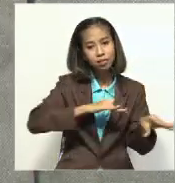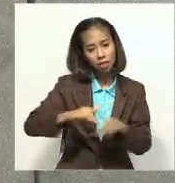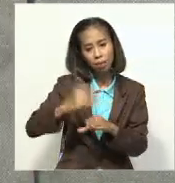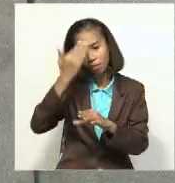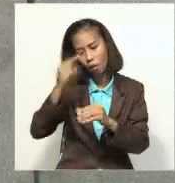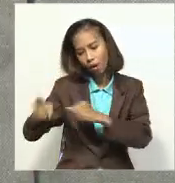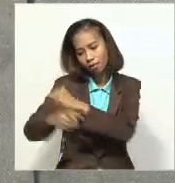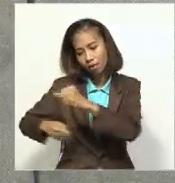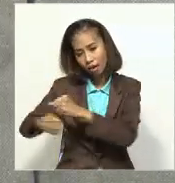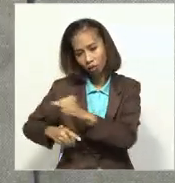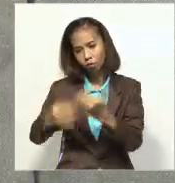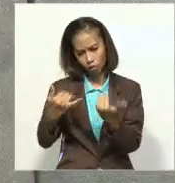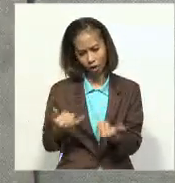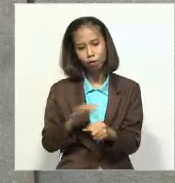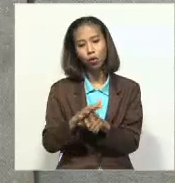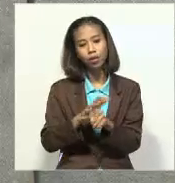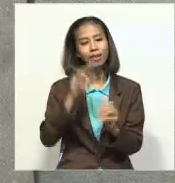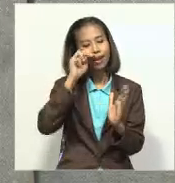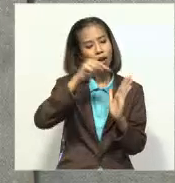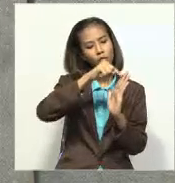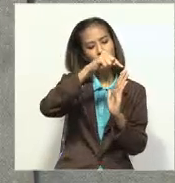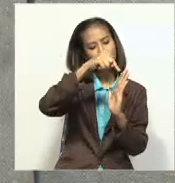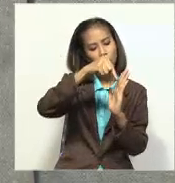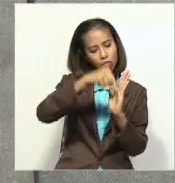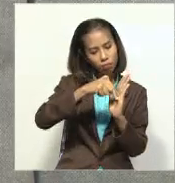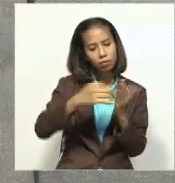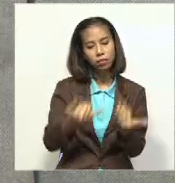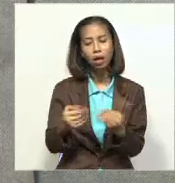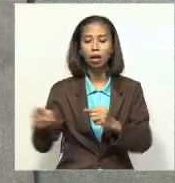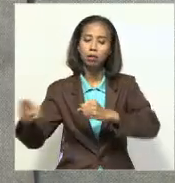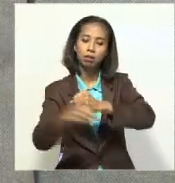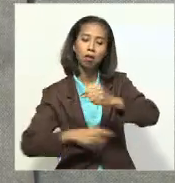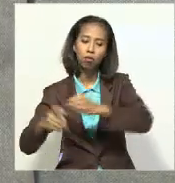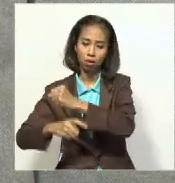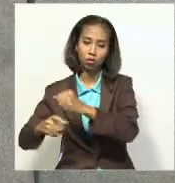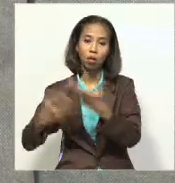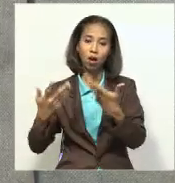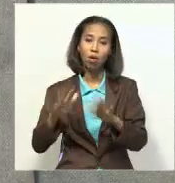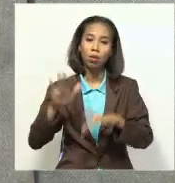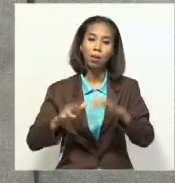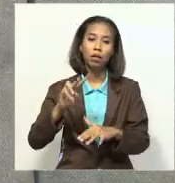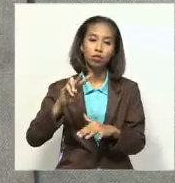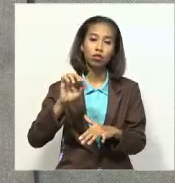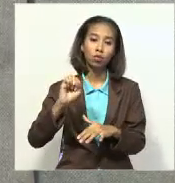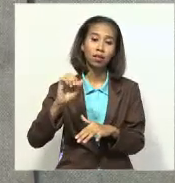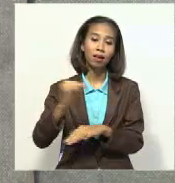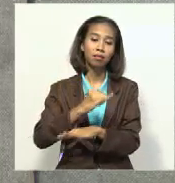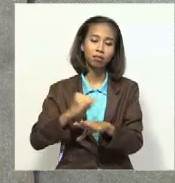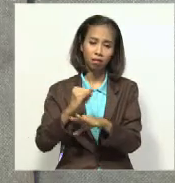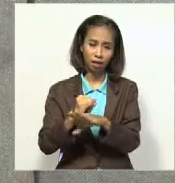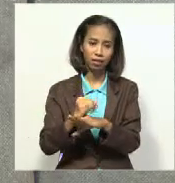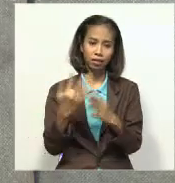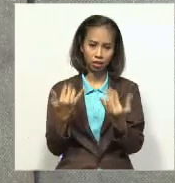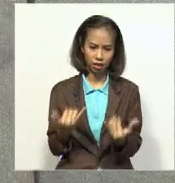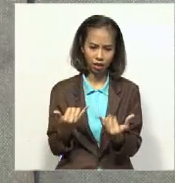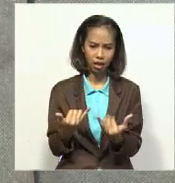วได้ทันพอถึงเวลาเนี่ยมีน้ำมาก็จะเก็บอย่างน้อยพื้นที่เนี่ยเกือบ 200,000 ไร่เนี่ยนะครับก็สามารถที่จ